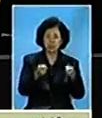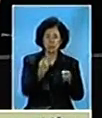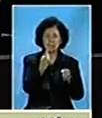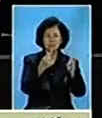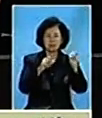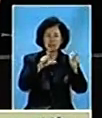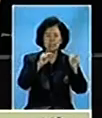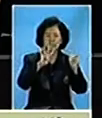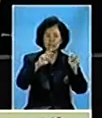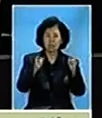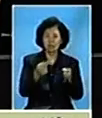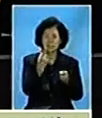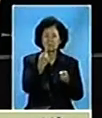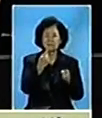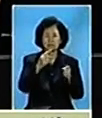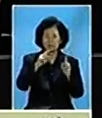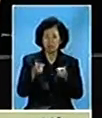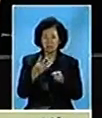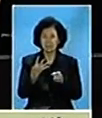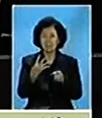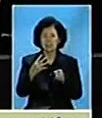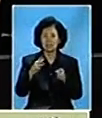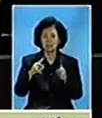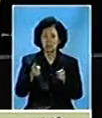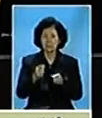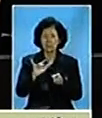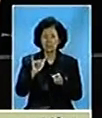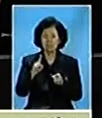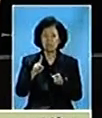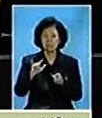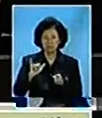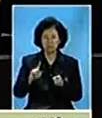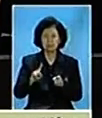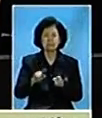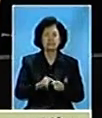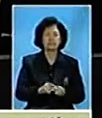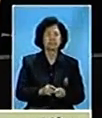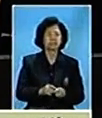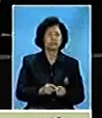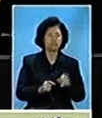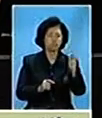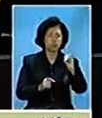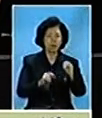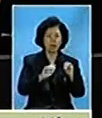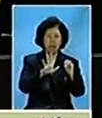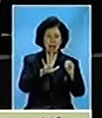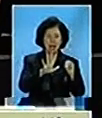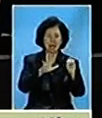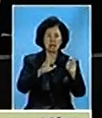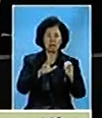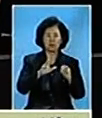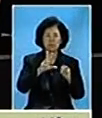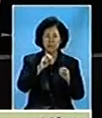าตรา24วรรค1วงเล็บ4วงเล็บยหญิงแล้วก็ยหญิงในหมวดที่5คือมาตรา31วรรค